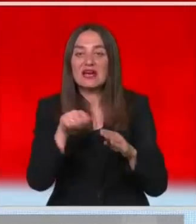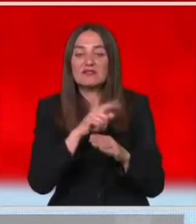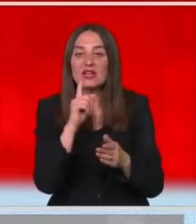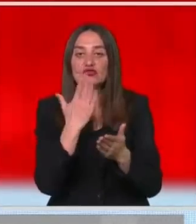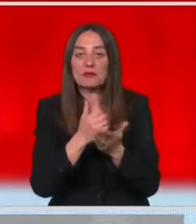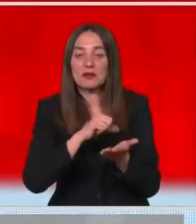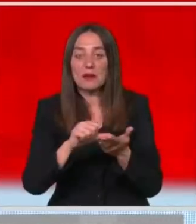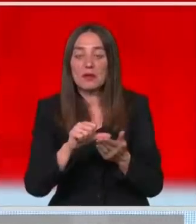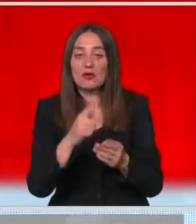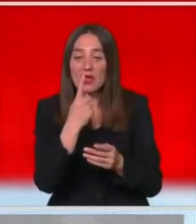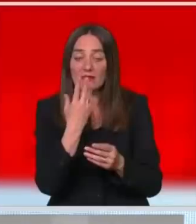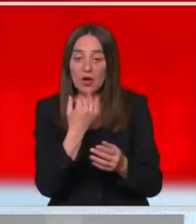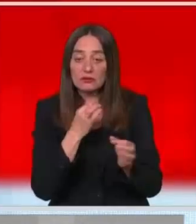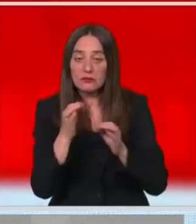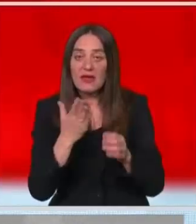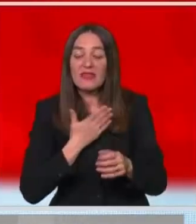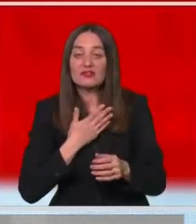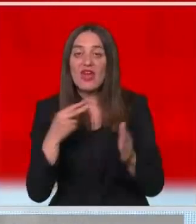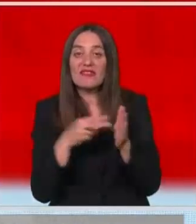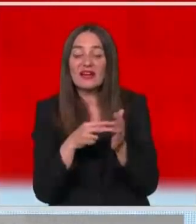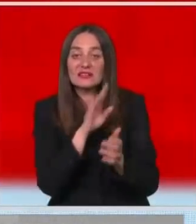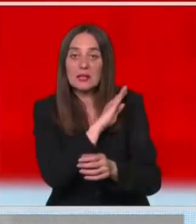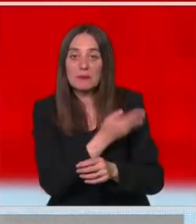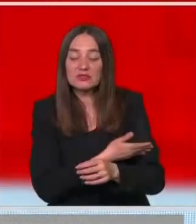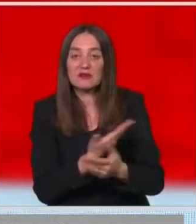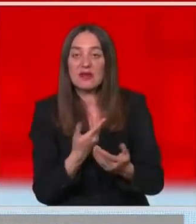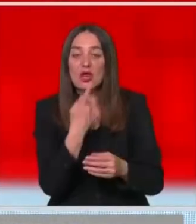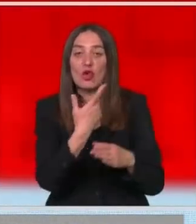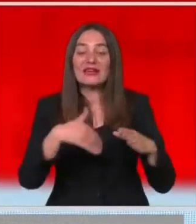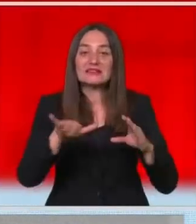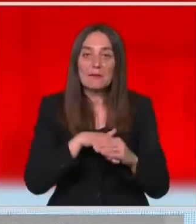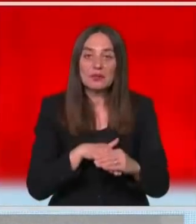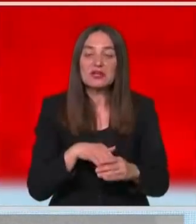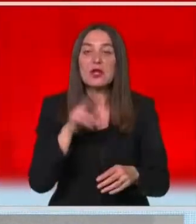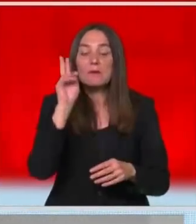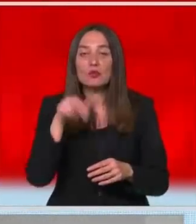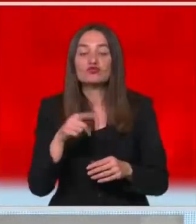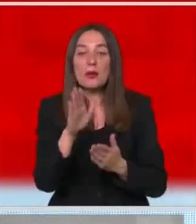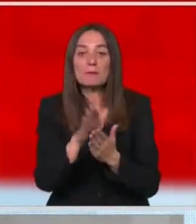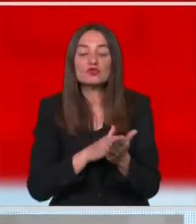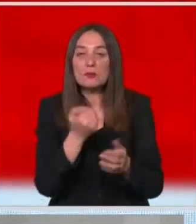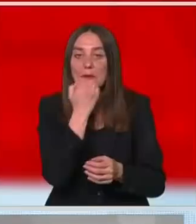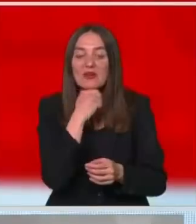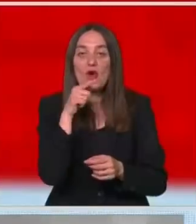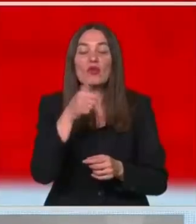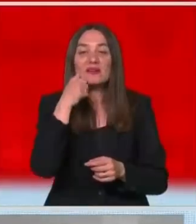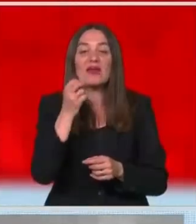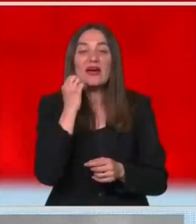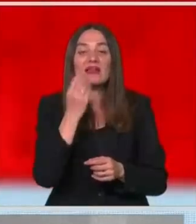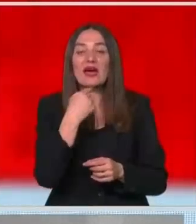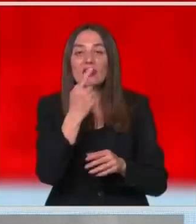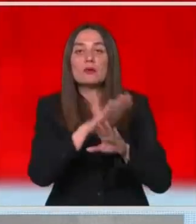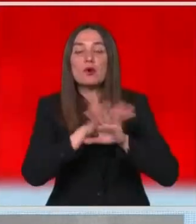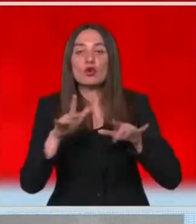stvari koja je jako važna, a to su naši energetski potencijali, to je zaposlenost, to je dakle mogućnost da startujemo sa privredom onog dana kada kažemo